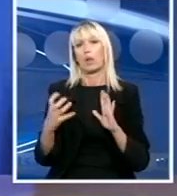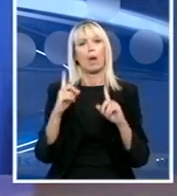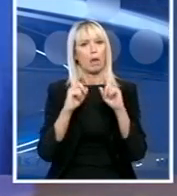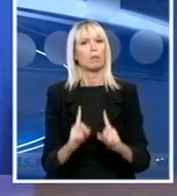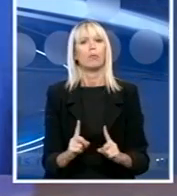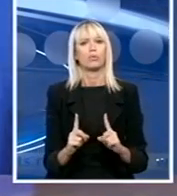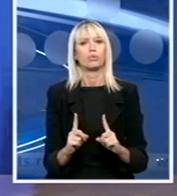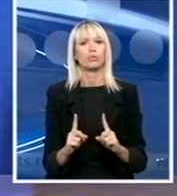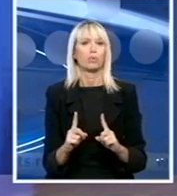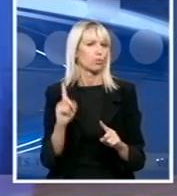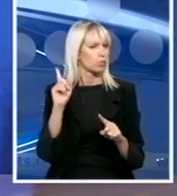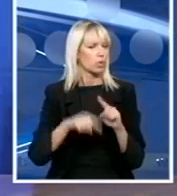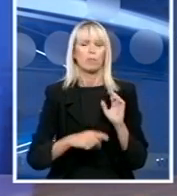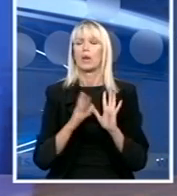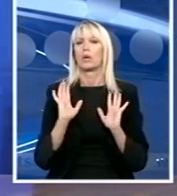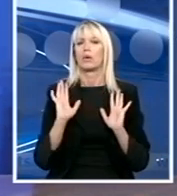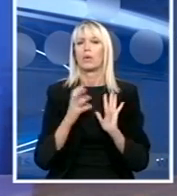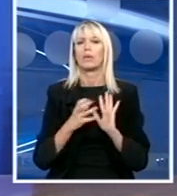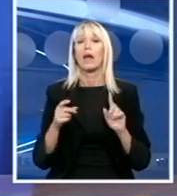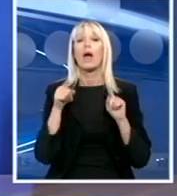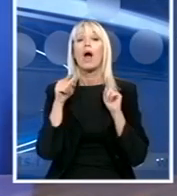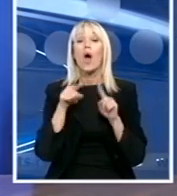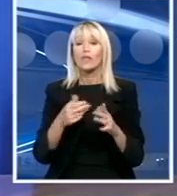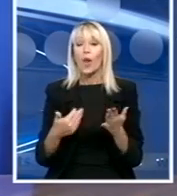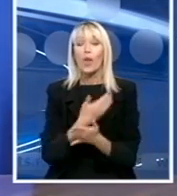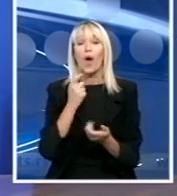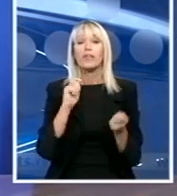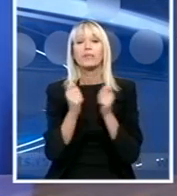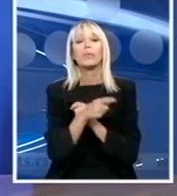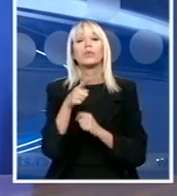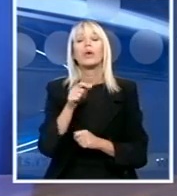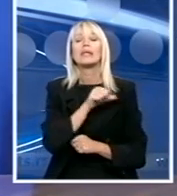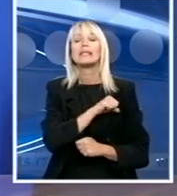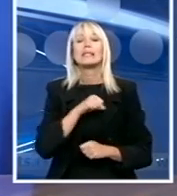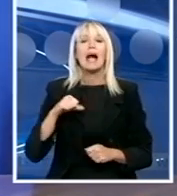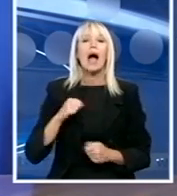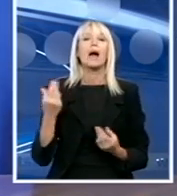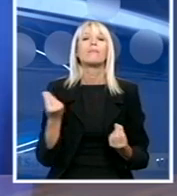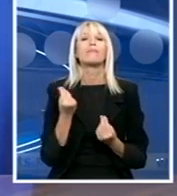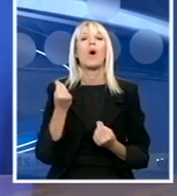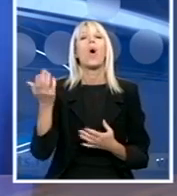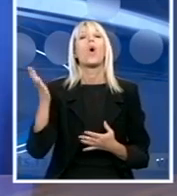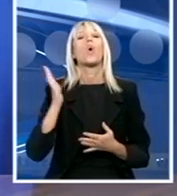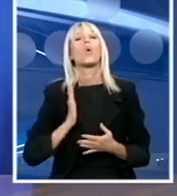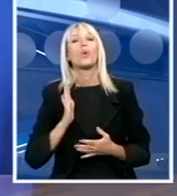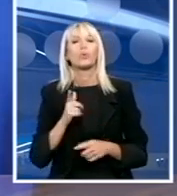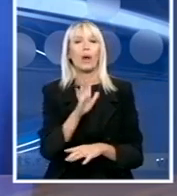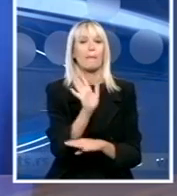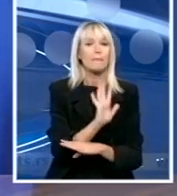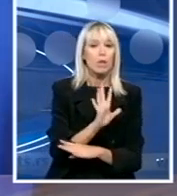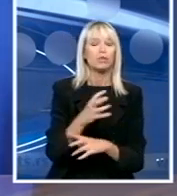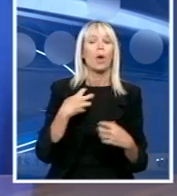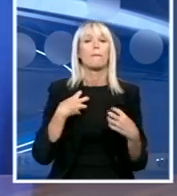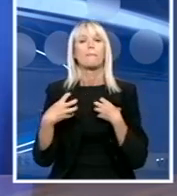bitno. Ovo se odnosi samo za kulturne događaje, prvenstveno bioskop,